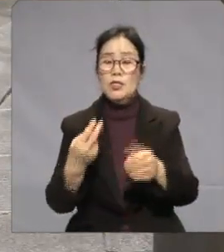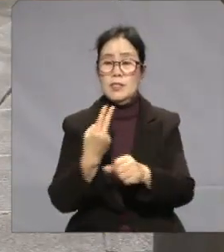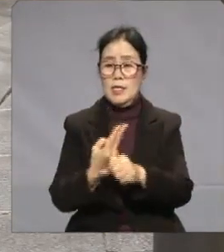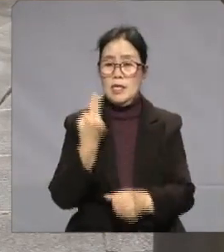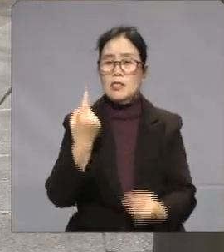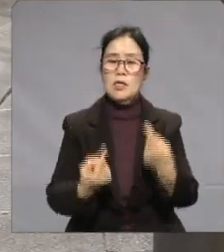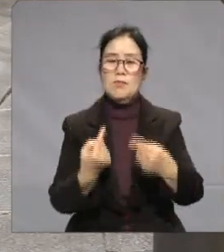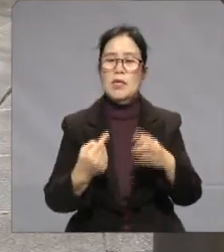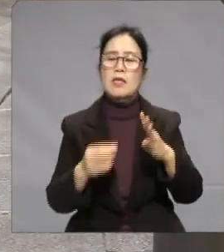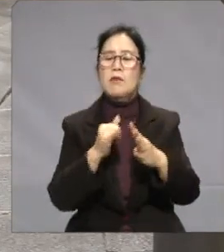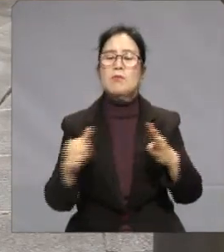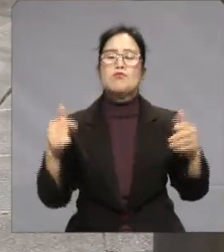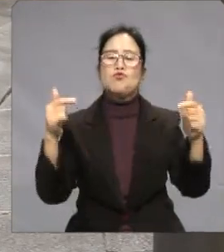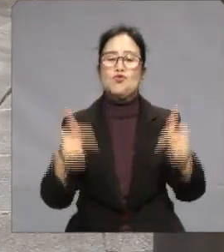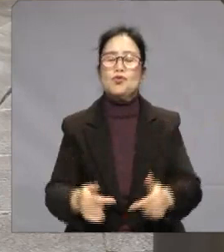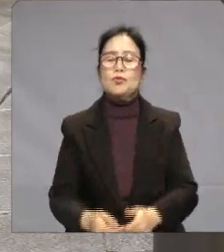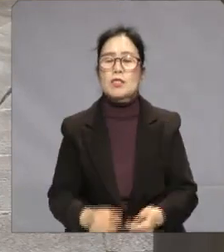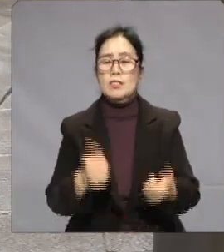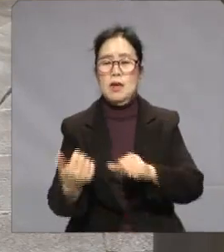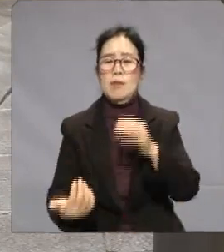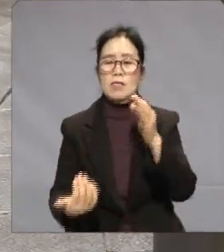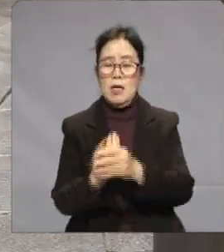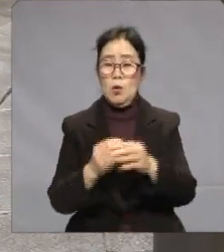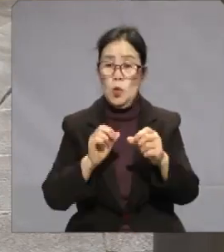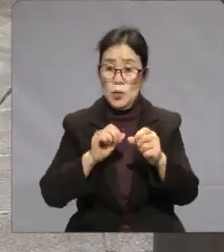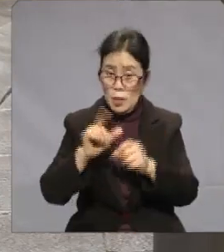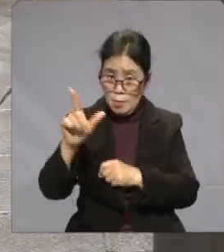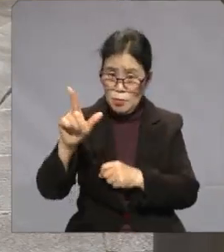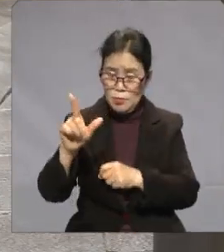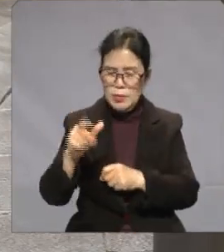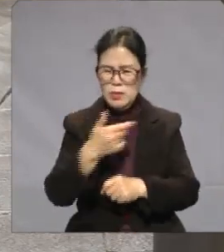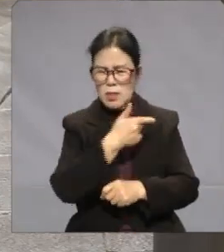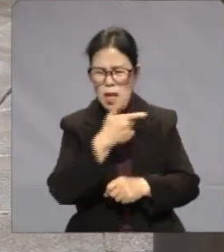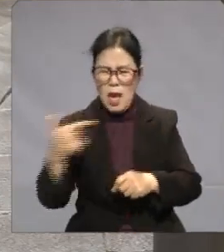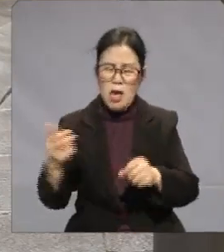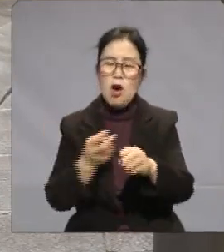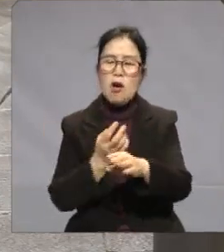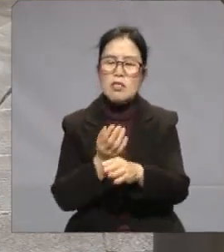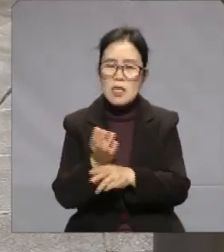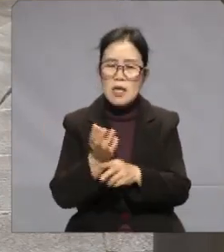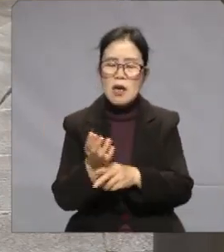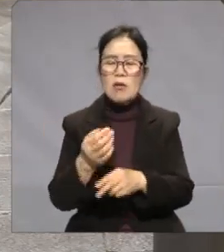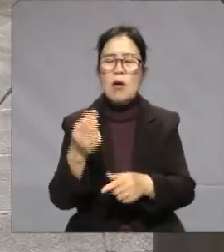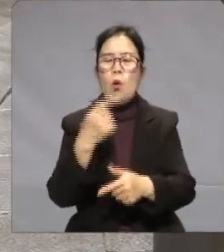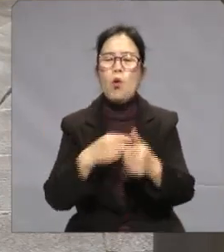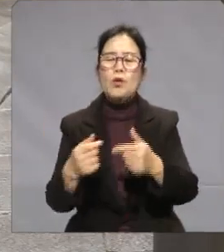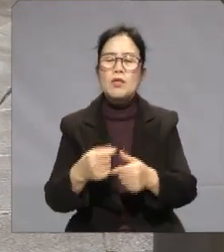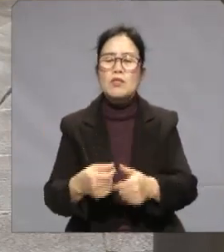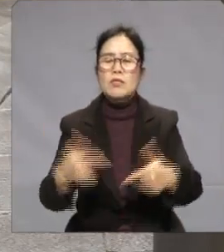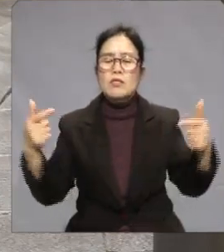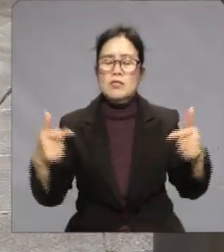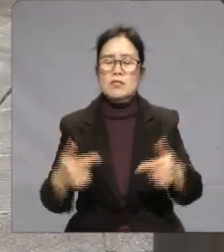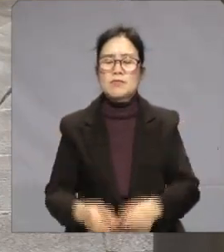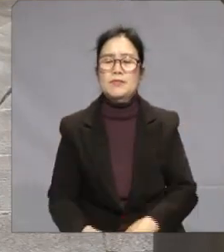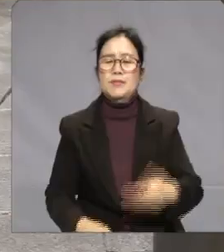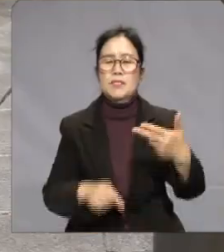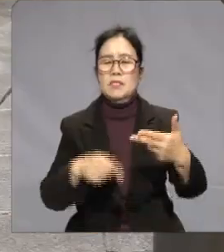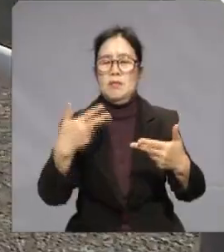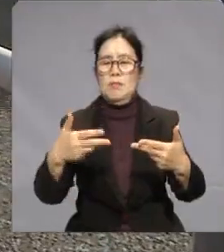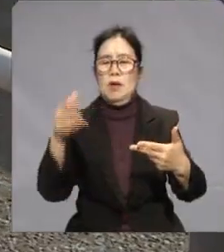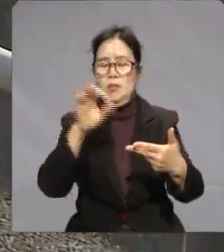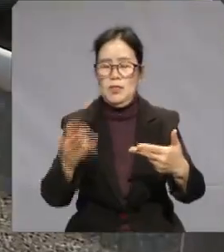비해 4명 줄었는데 사망사고 대부분을 차지하는 대형 차량 비중은 오히려 7.8%포인트